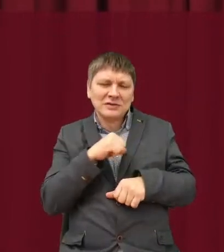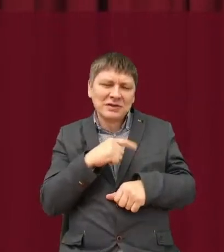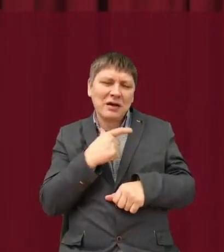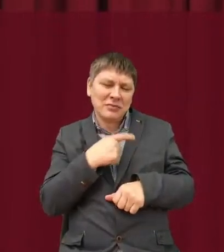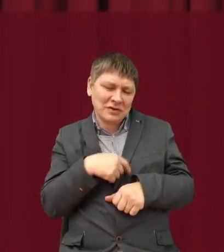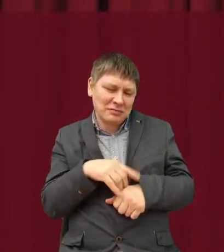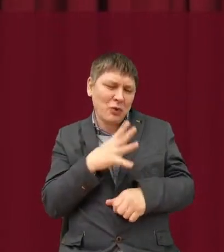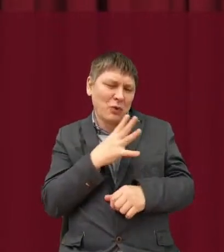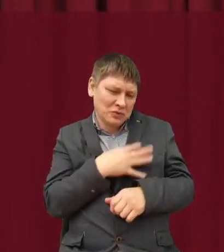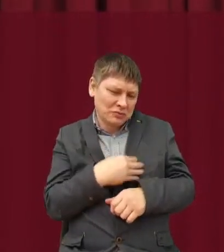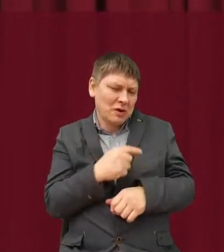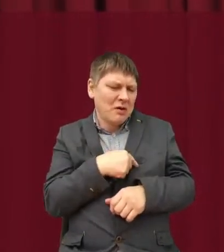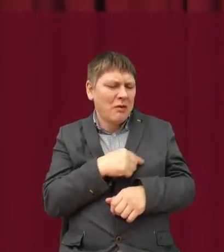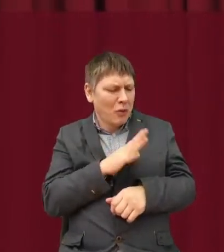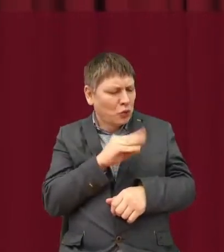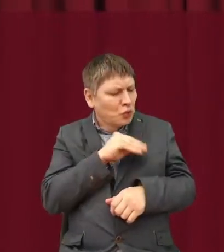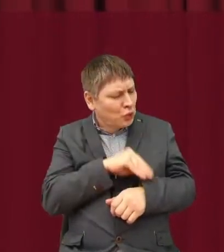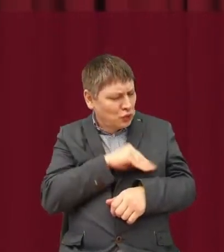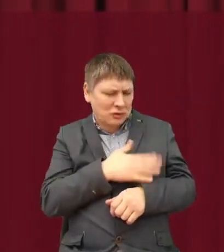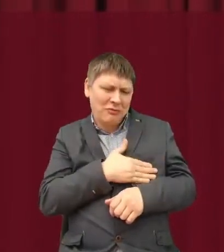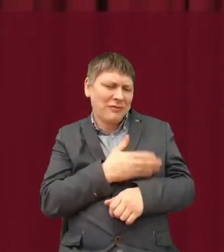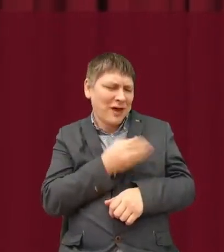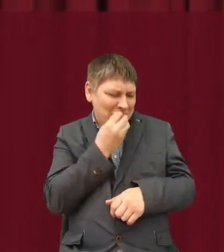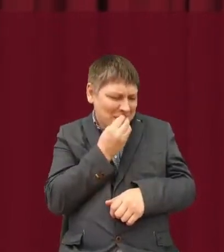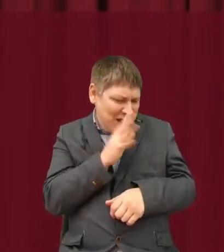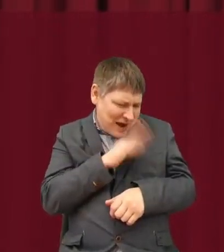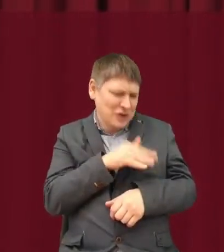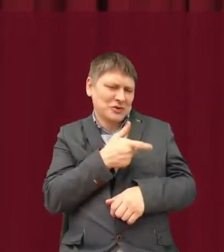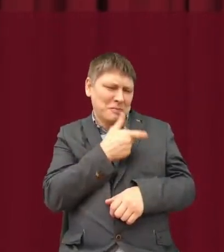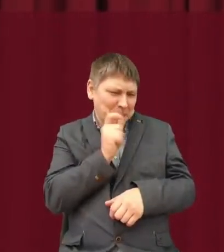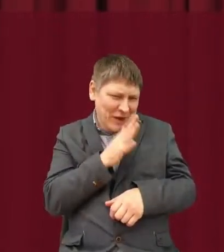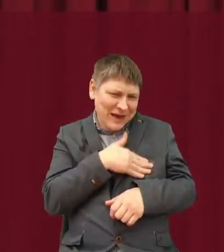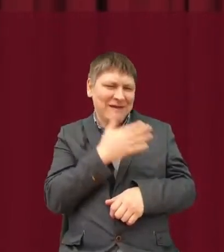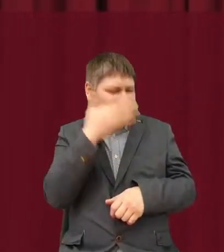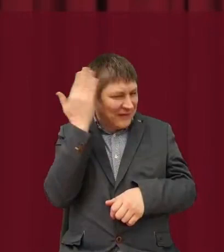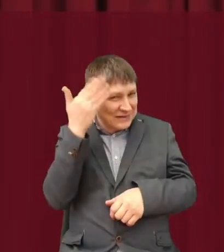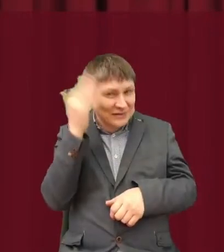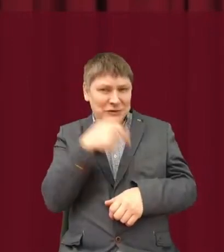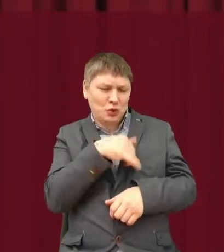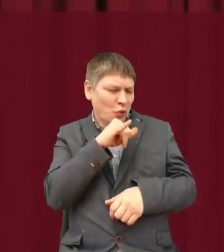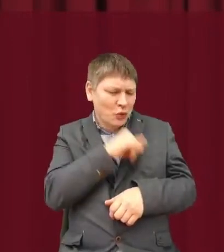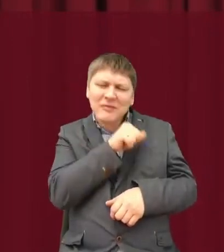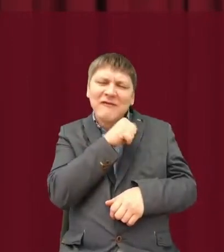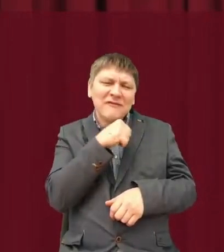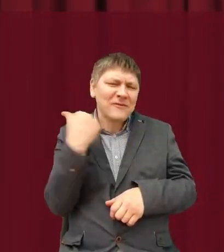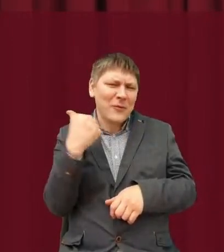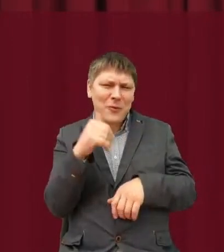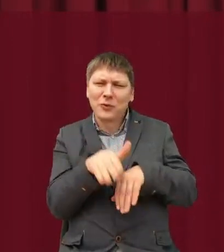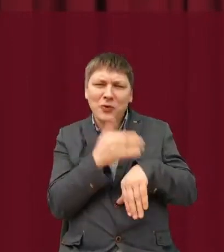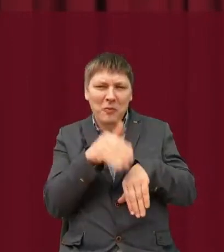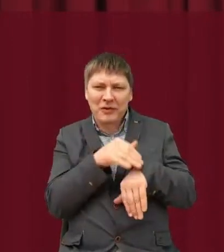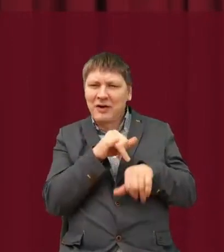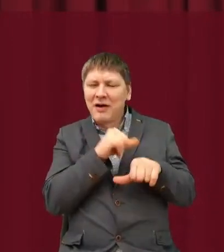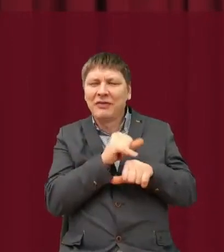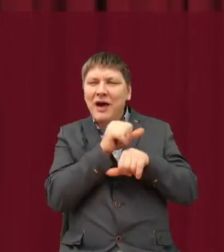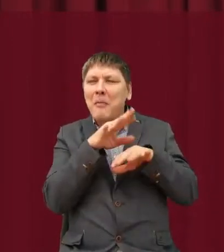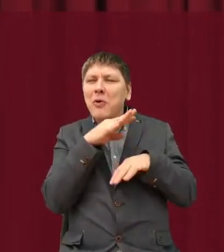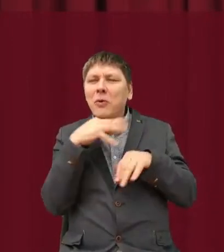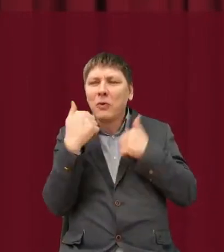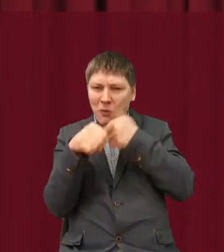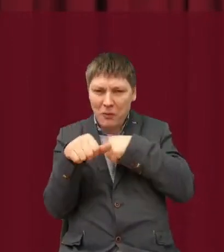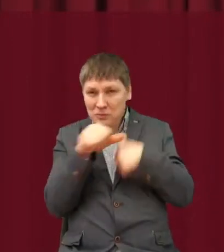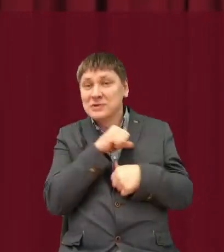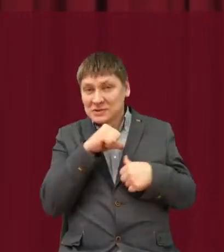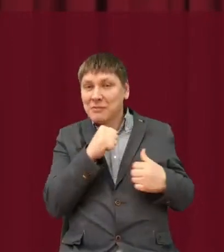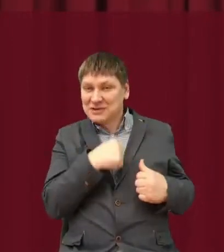душа Ешь пей Веселись ибо много добра лежит у тебя На многие годы Скажите